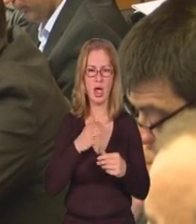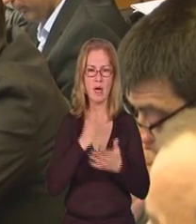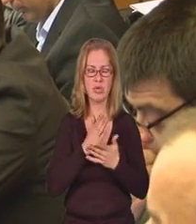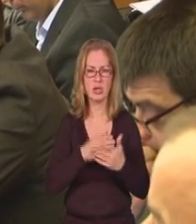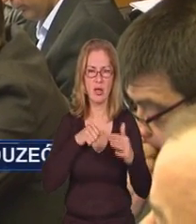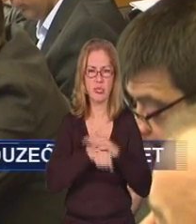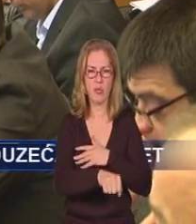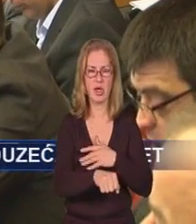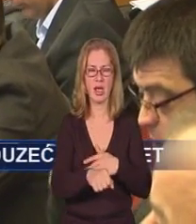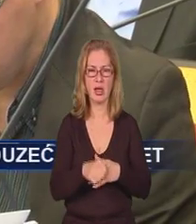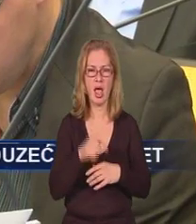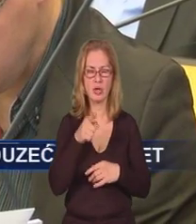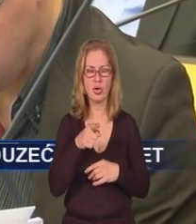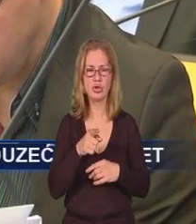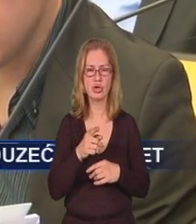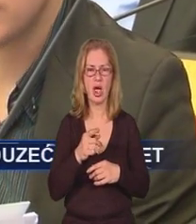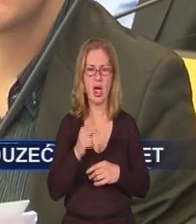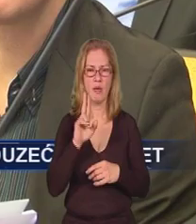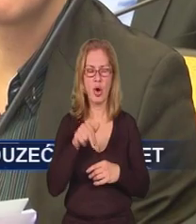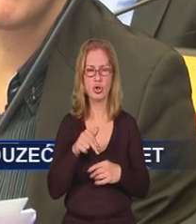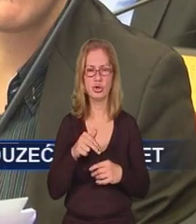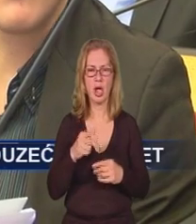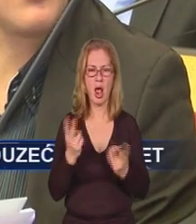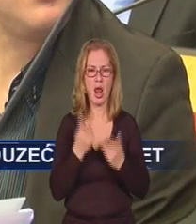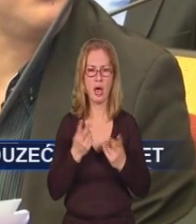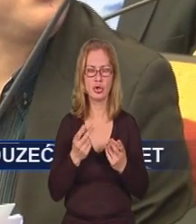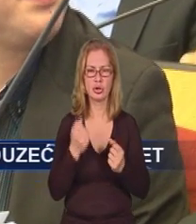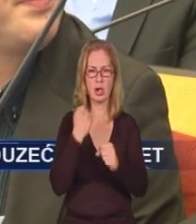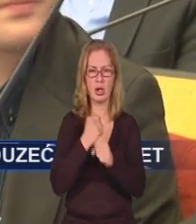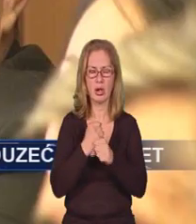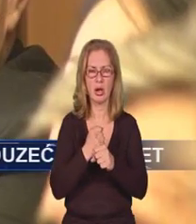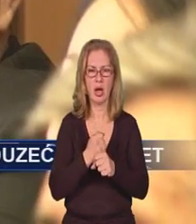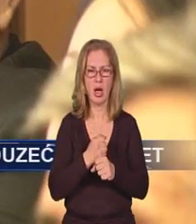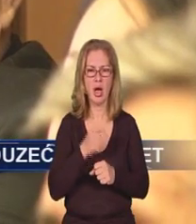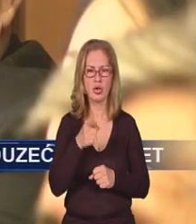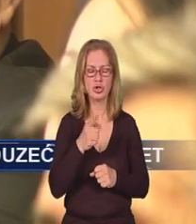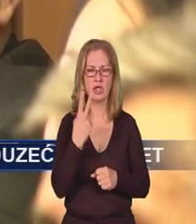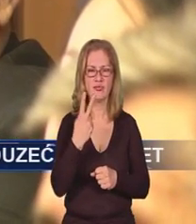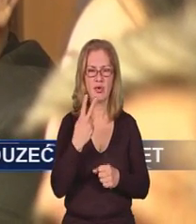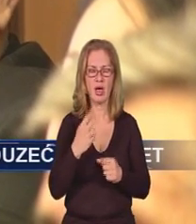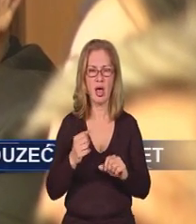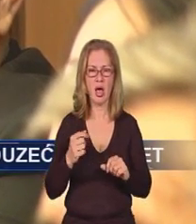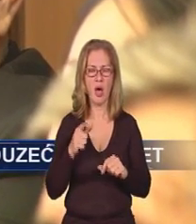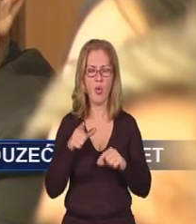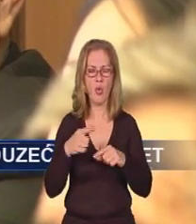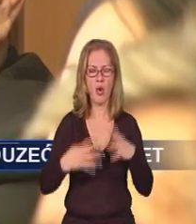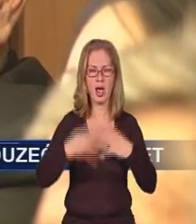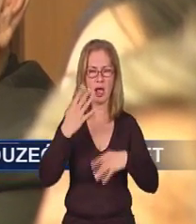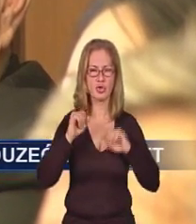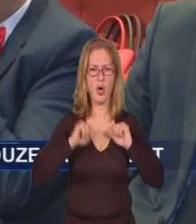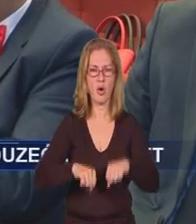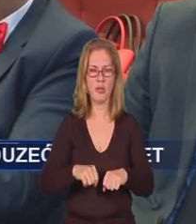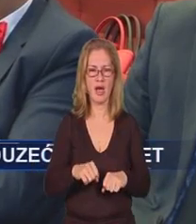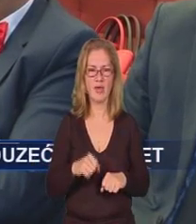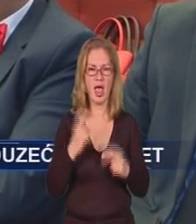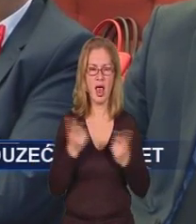da će ovaj proces doprineti lakšem funkcionisanju jer će dva velika sistema biti u gradskoj upravi i samim tim će biti brže i